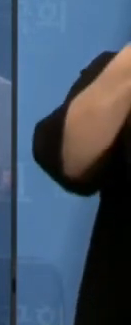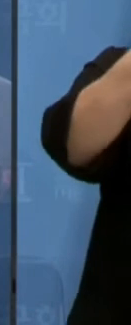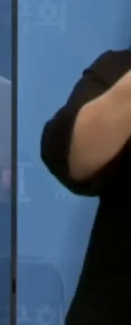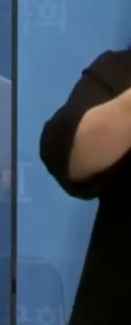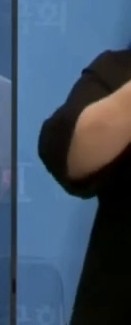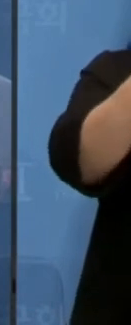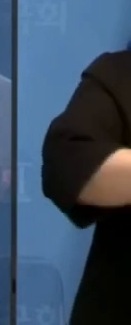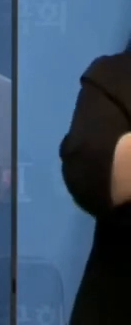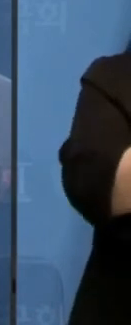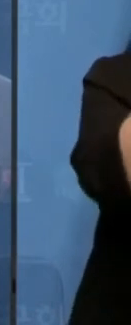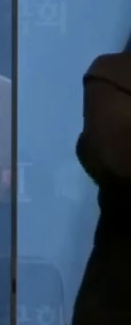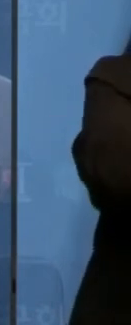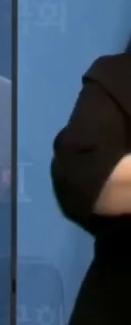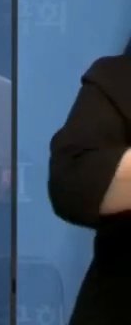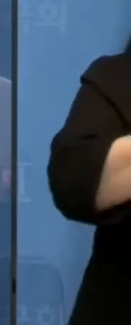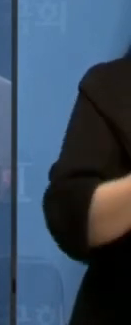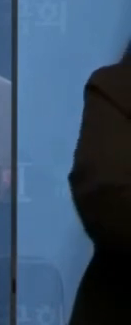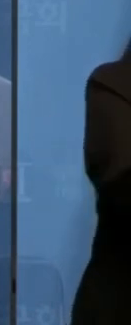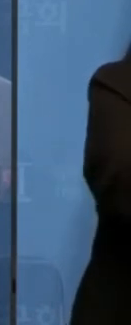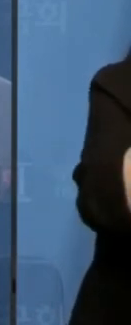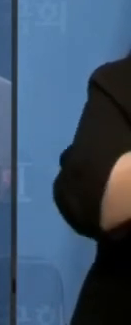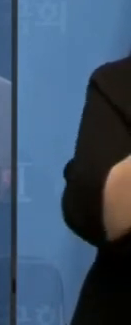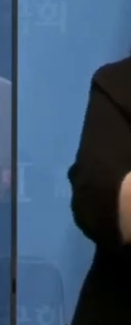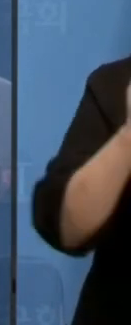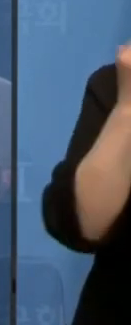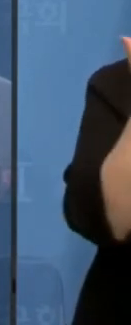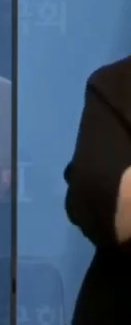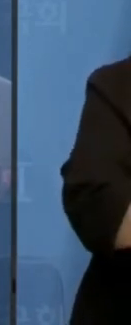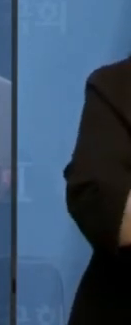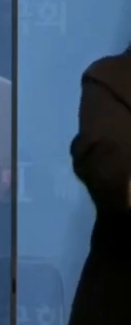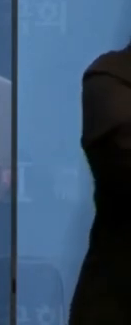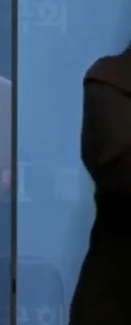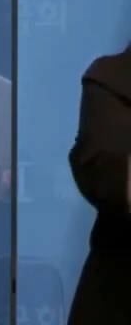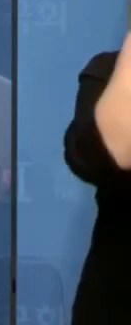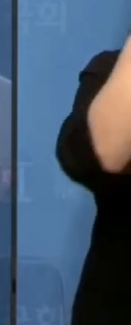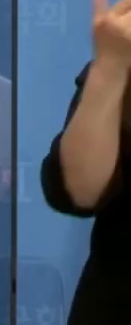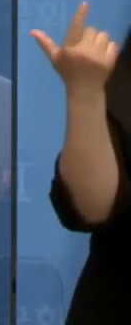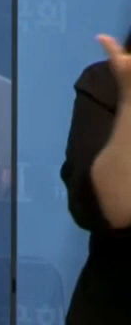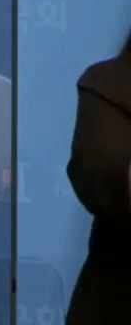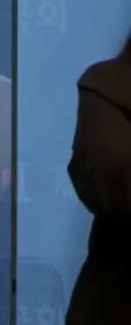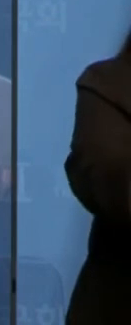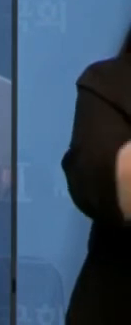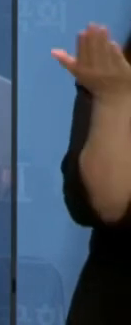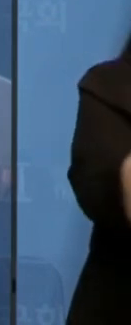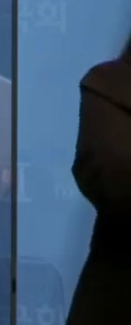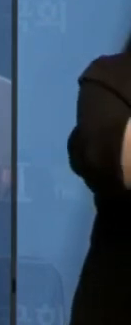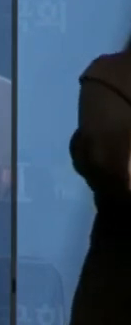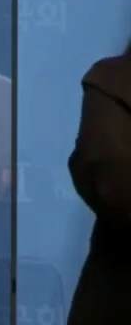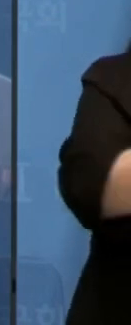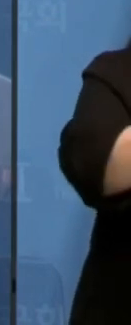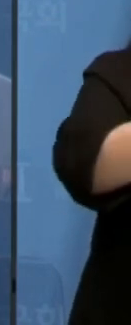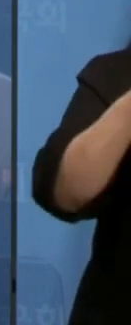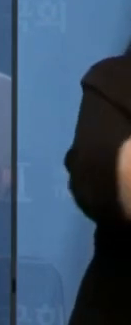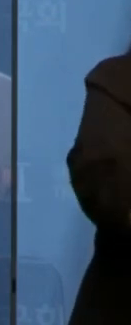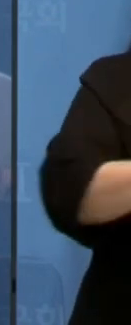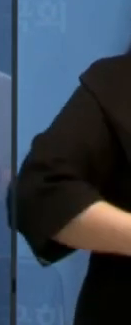산업의 건전한 발전과 이용자 보호가 조화를 이룰 수 있는 균형적인 재정법이